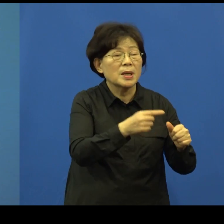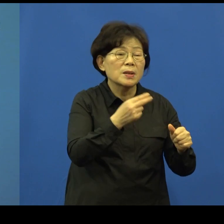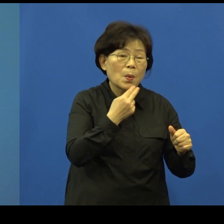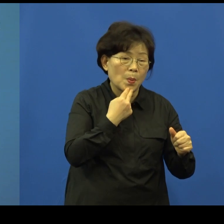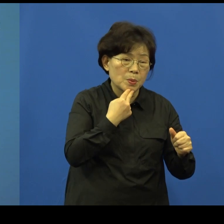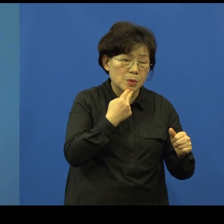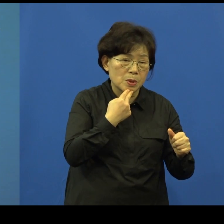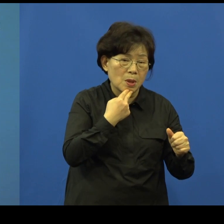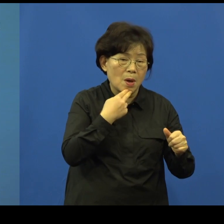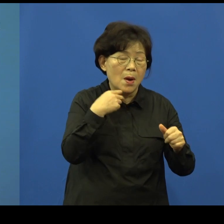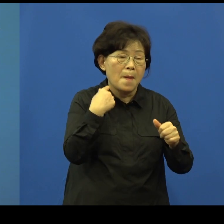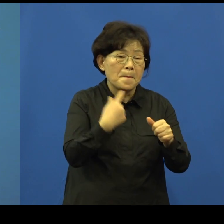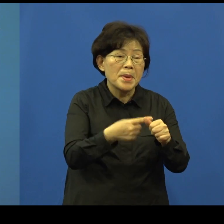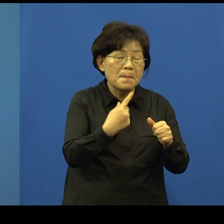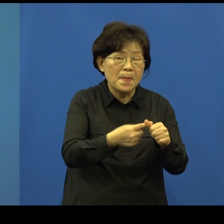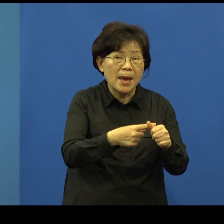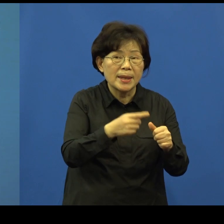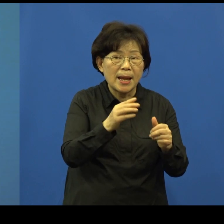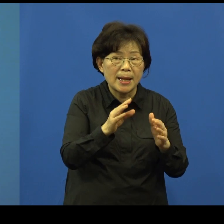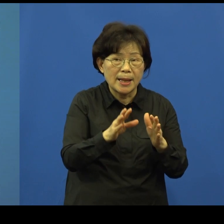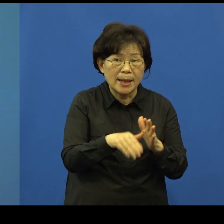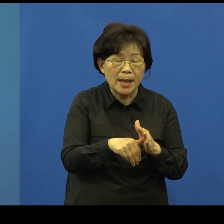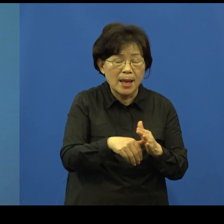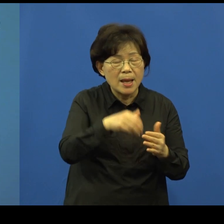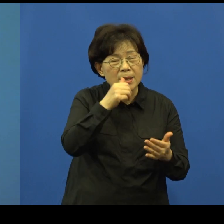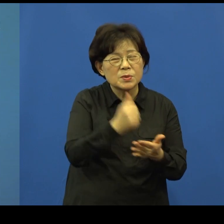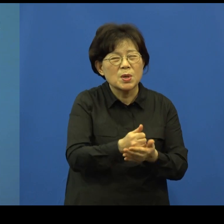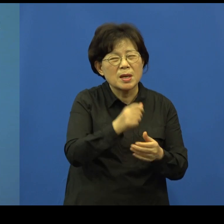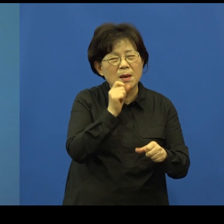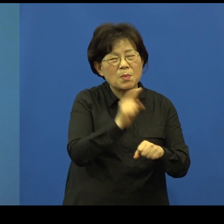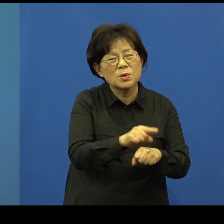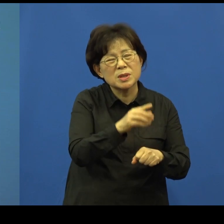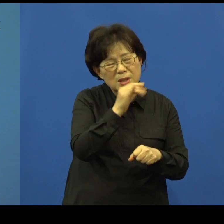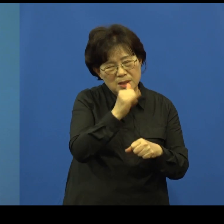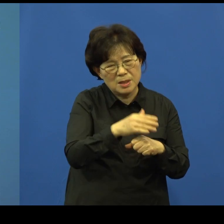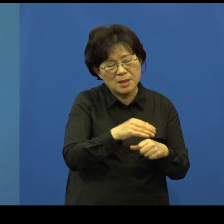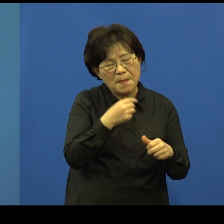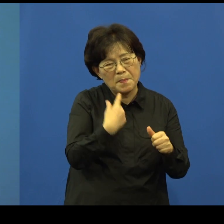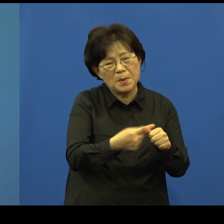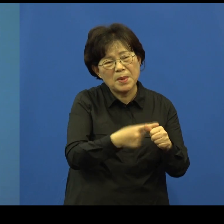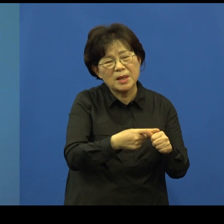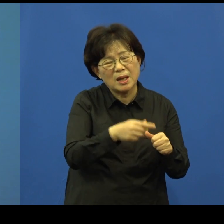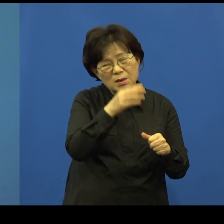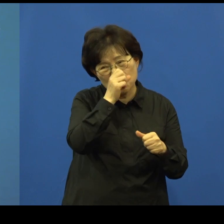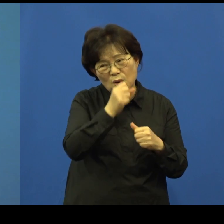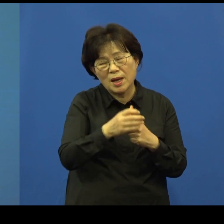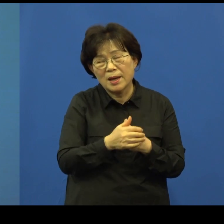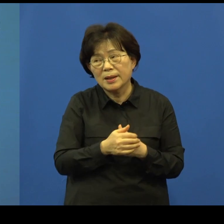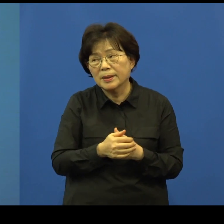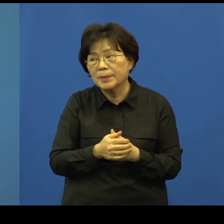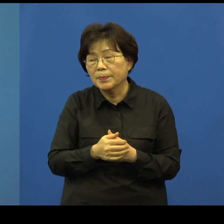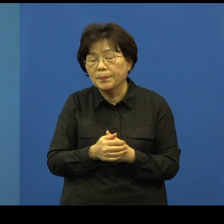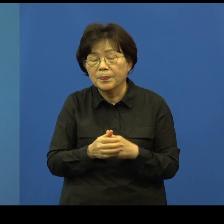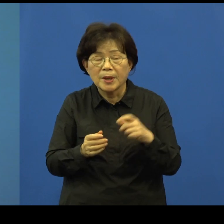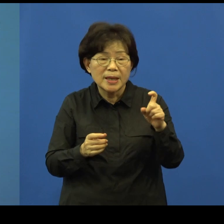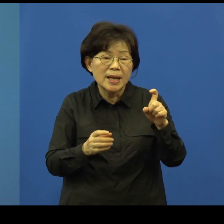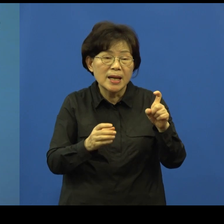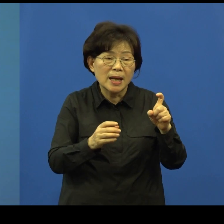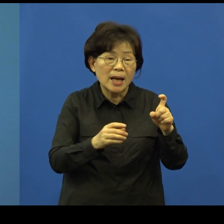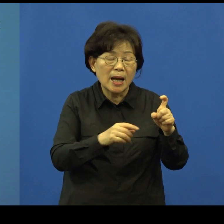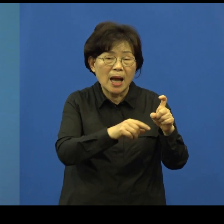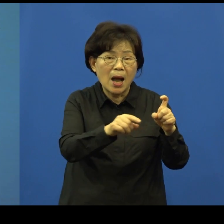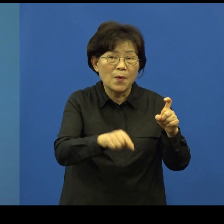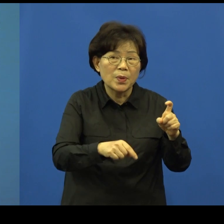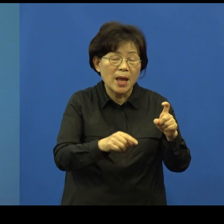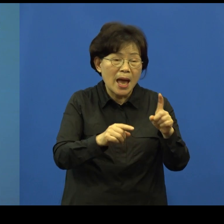그래서 우리는 이 비판에, 이것도 우리의 죄의 본성이에요. 자꾸 비판을 하려고 하는 거예요. 10가지 중에